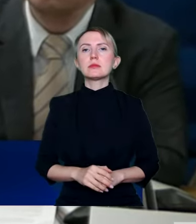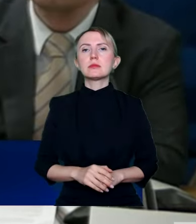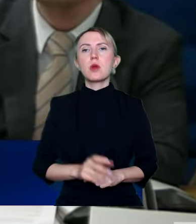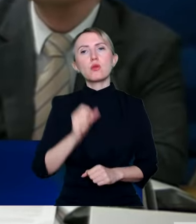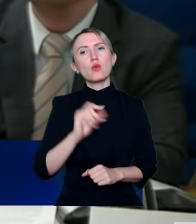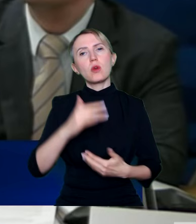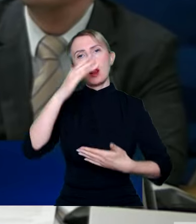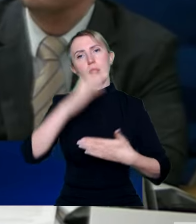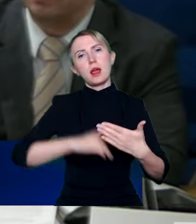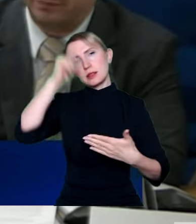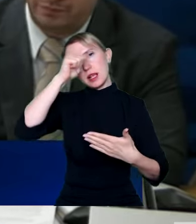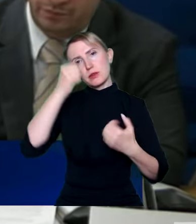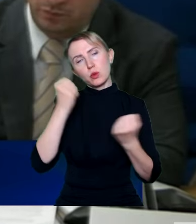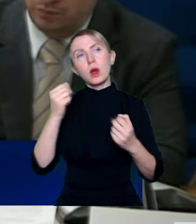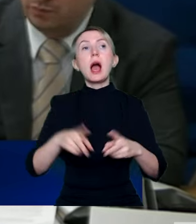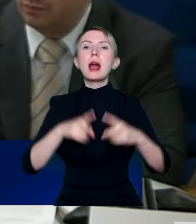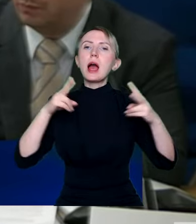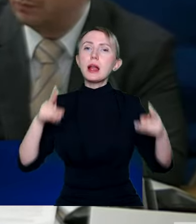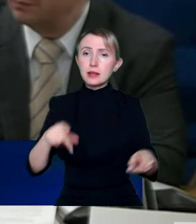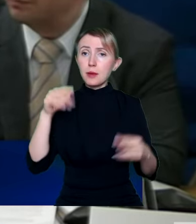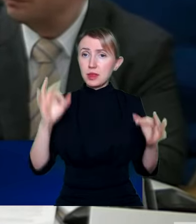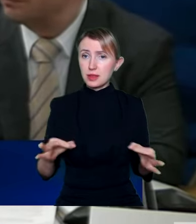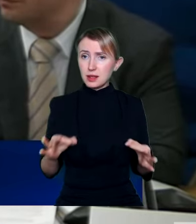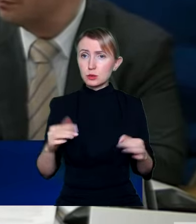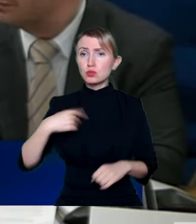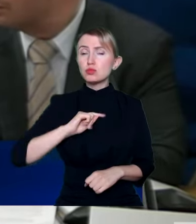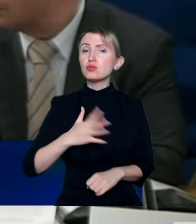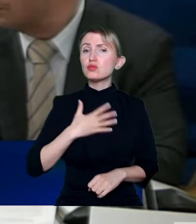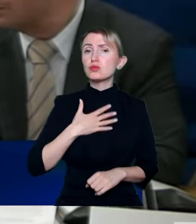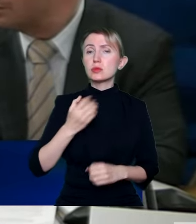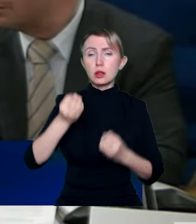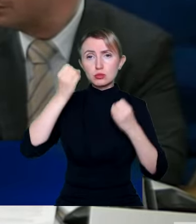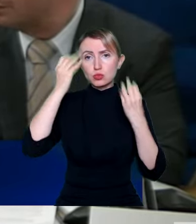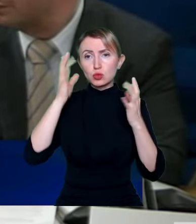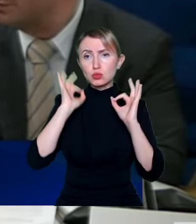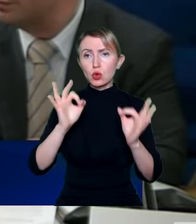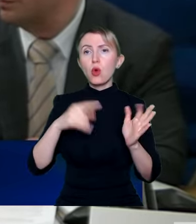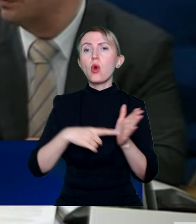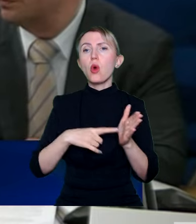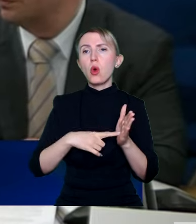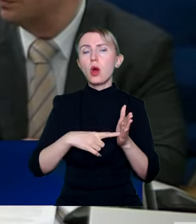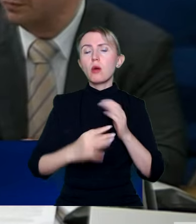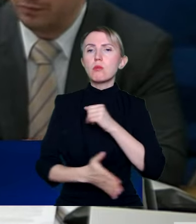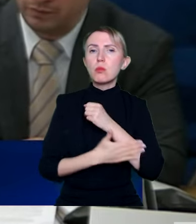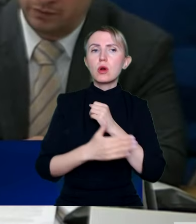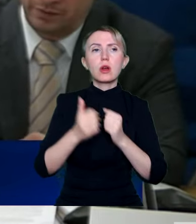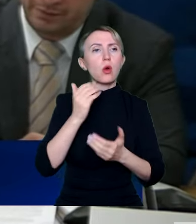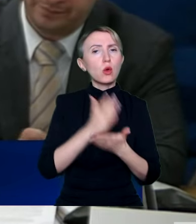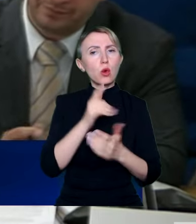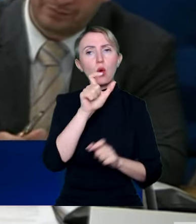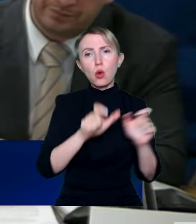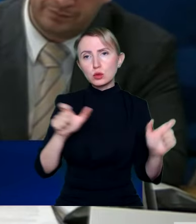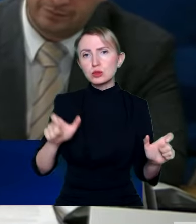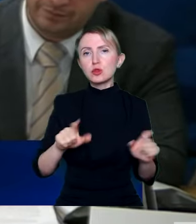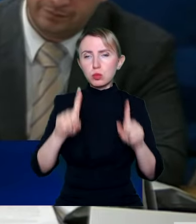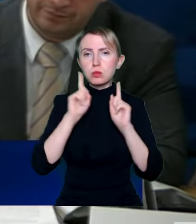listę nazwisk. Natomiast na tym etapie wydawałoby się najrozsądniejsze właśnie oprzeć się o osoby, które